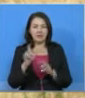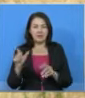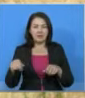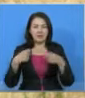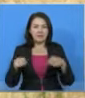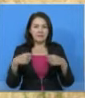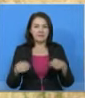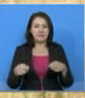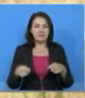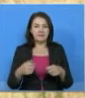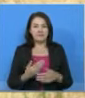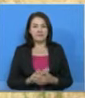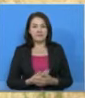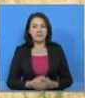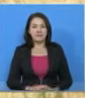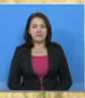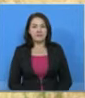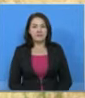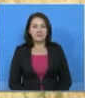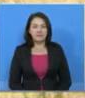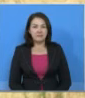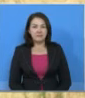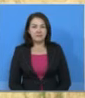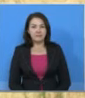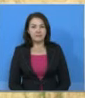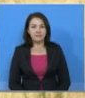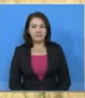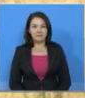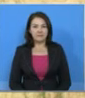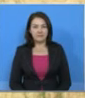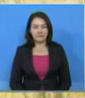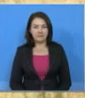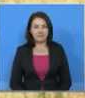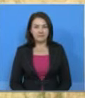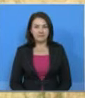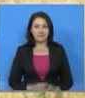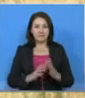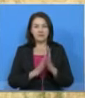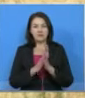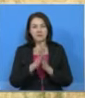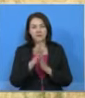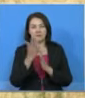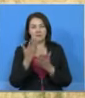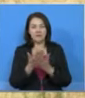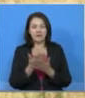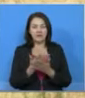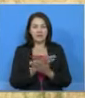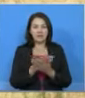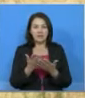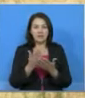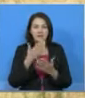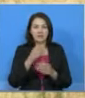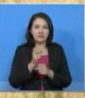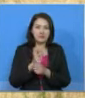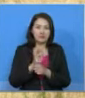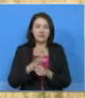сатамыз. Көбіне жаңағы біздер де қазір осы тұрғанның өзінде жаңағы бірталай жаңағы нелер сұраныс түсіп